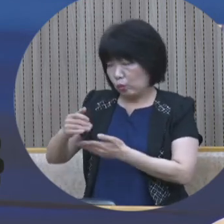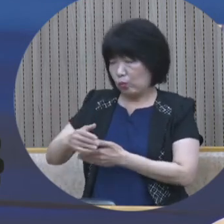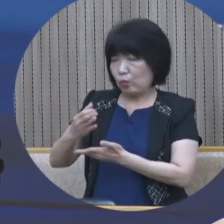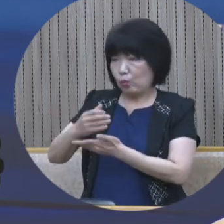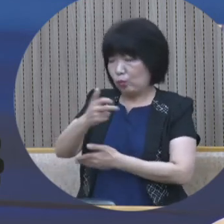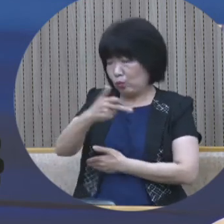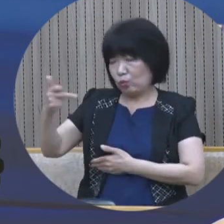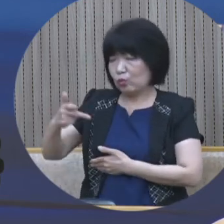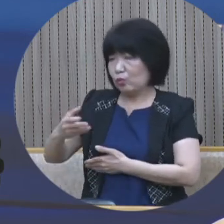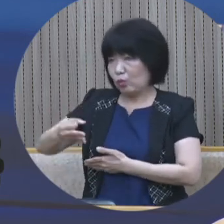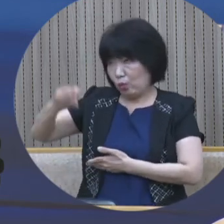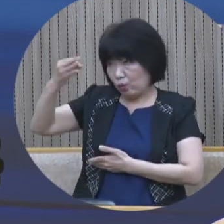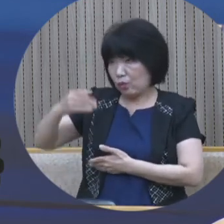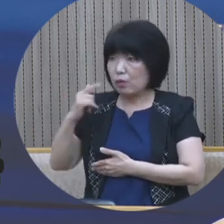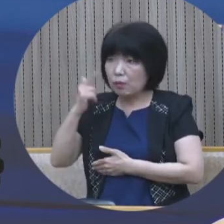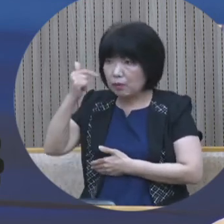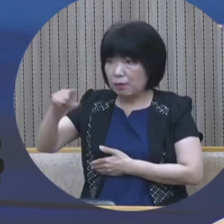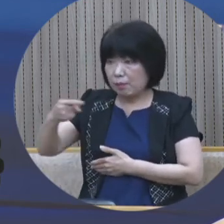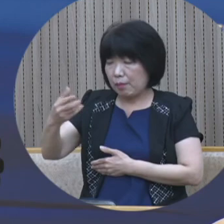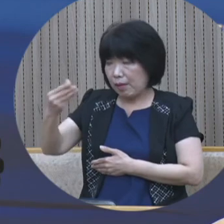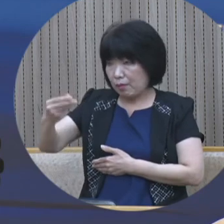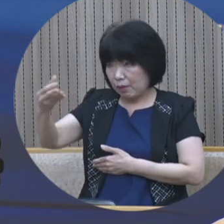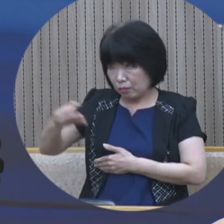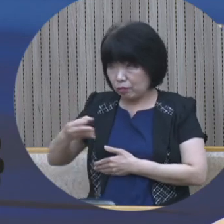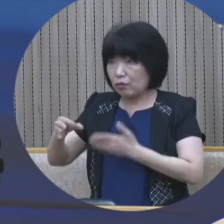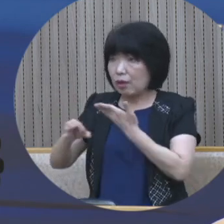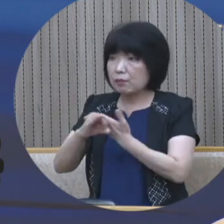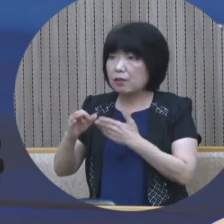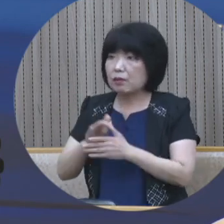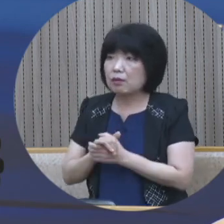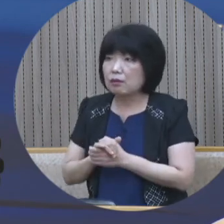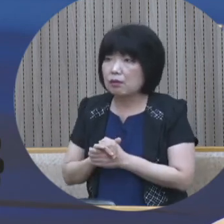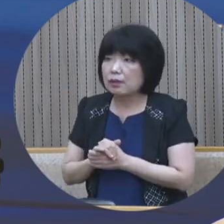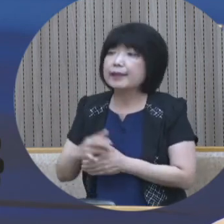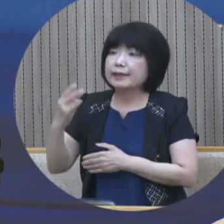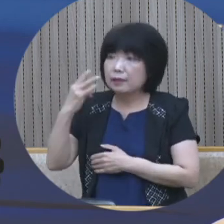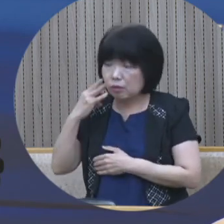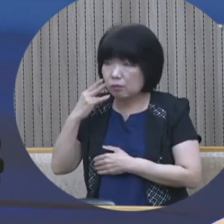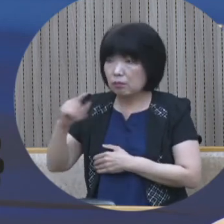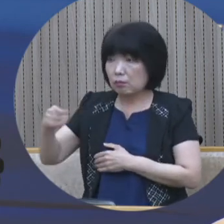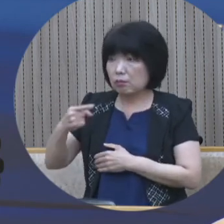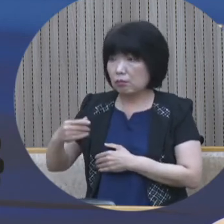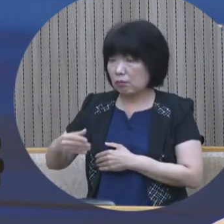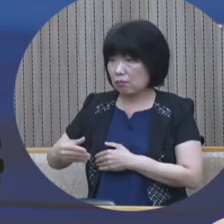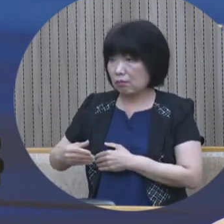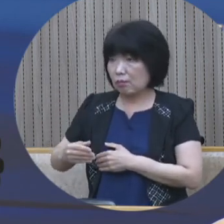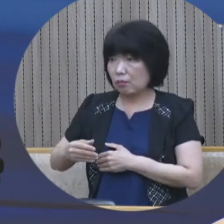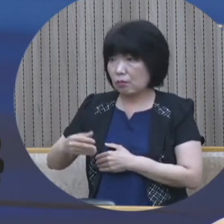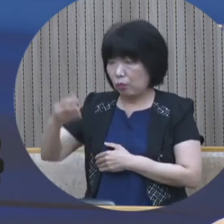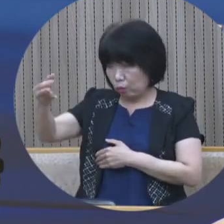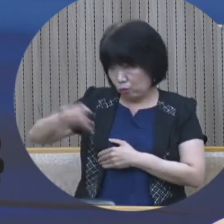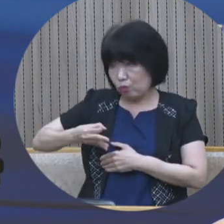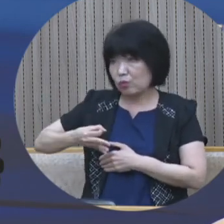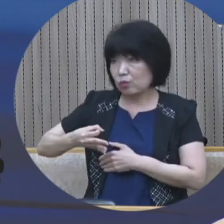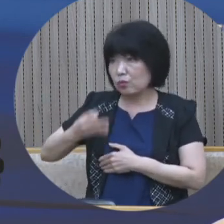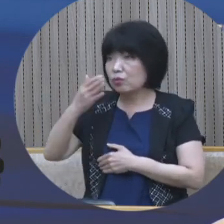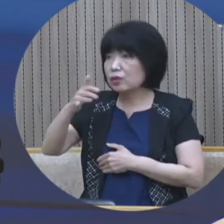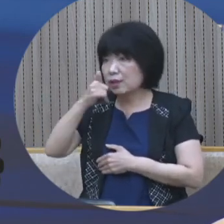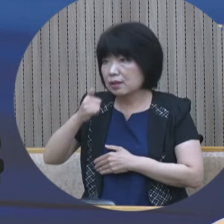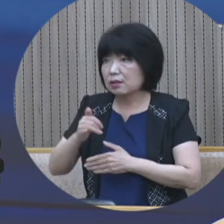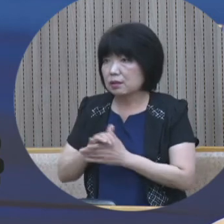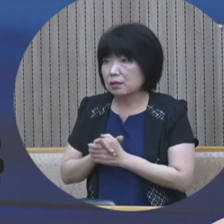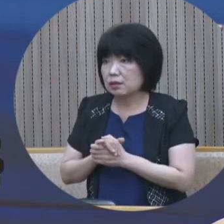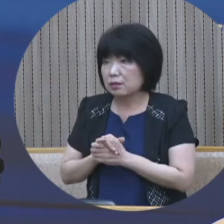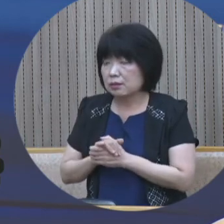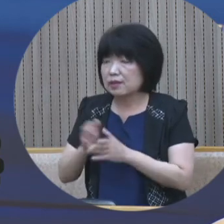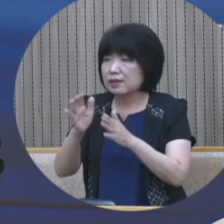돈이지만 목사가 100만 원만 줘 그러면은 예 하고 쑥 100만 원을 줄 수 있는